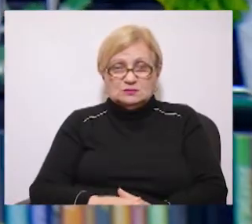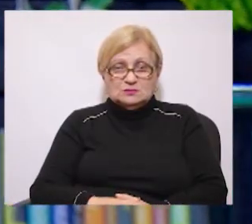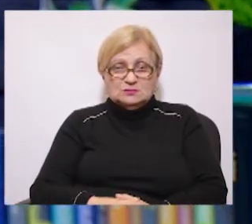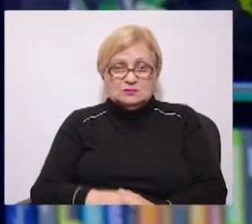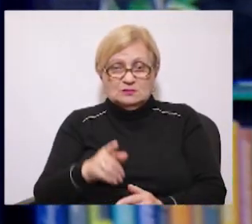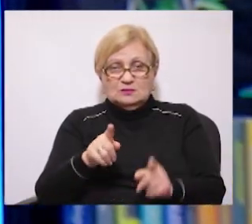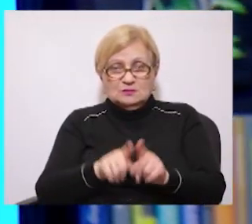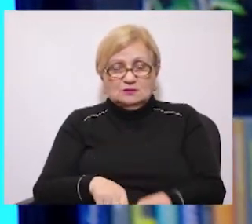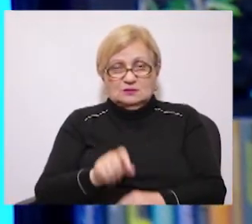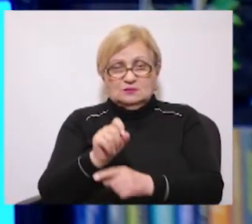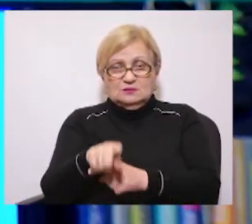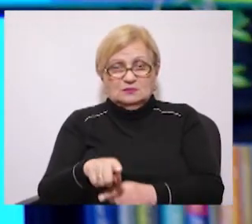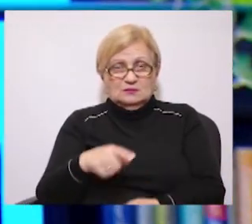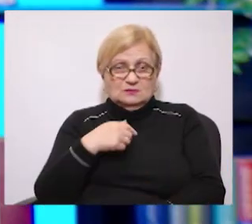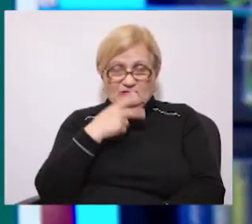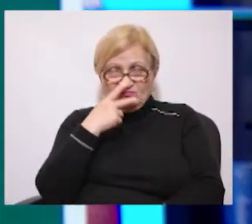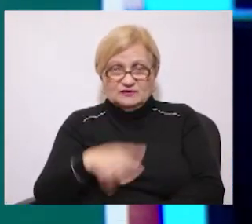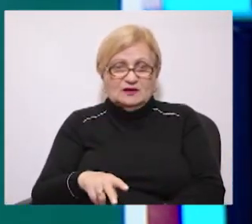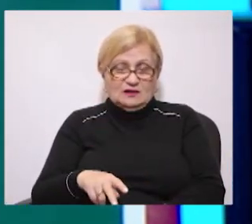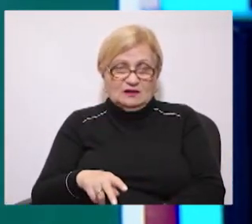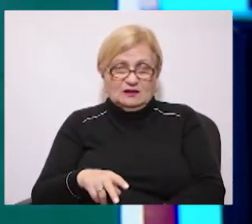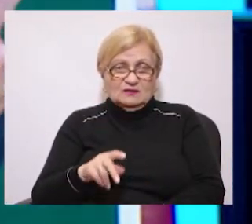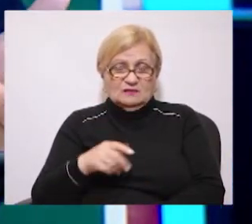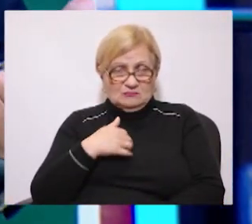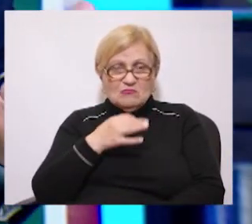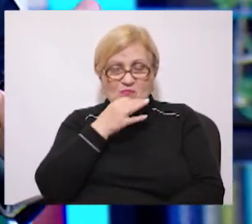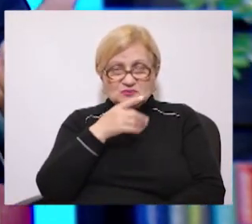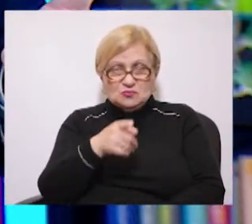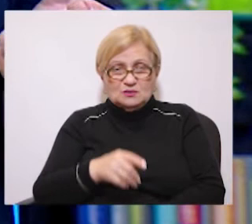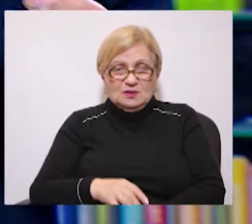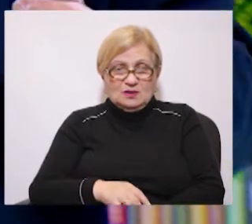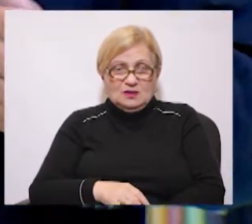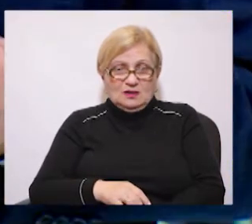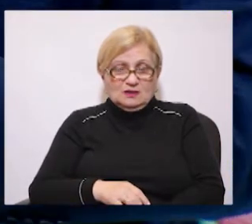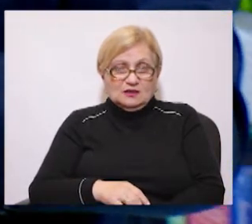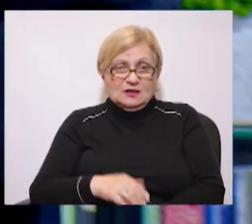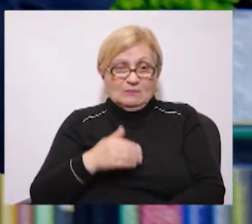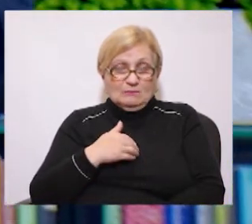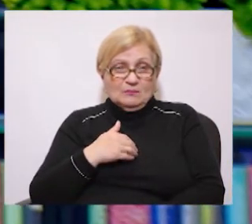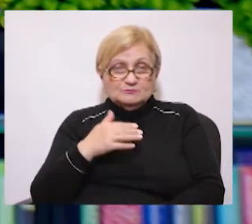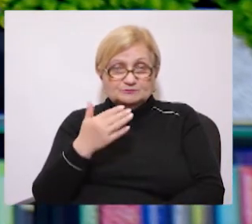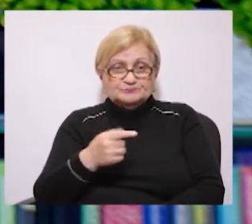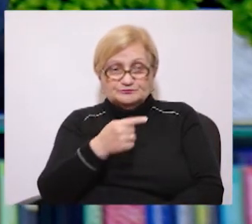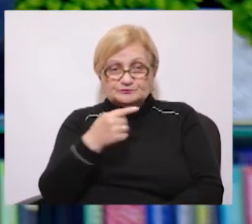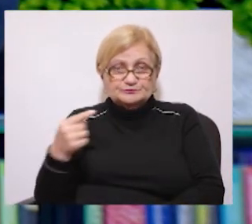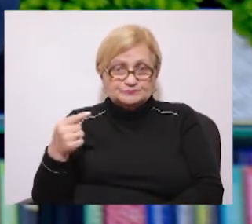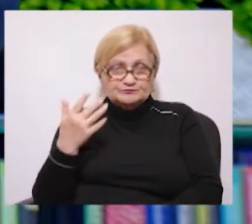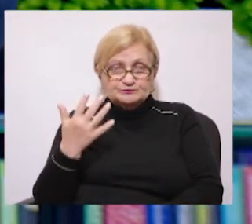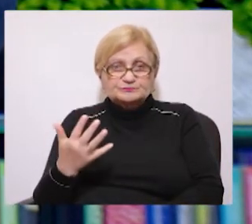ესეთი დავალება წავაწყდი მე და რაღაცნაირად მომეწონა, იცით? და მეც თავაზობ. აი მინუს